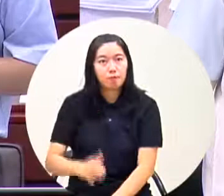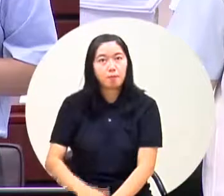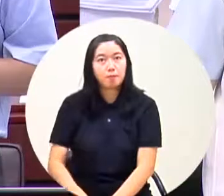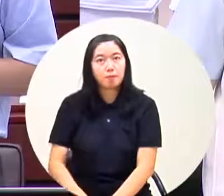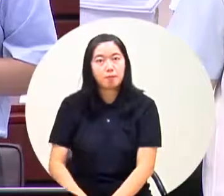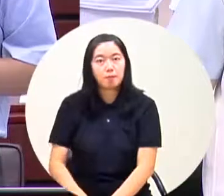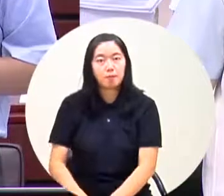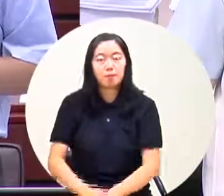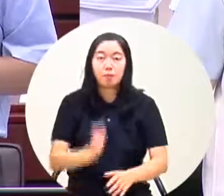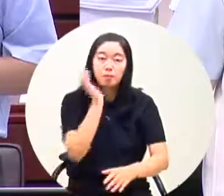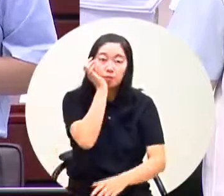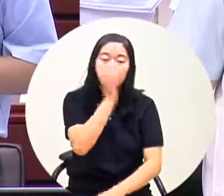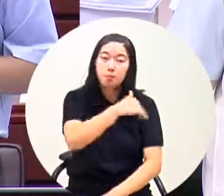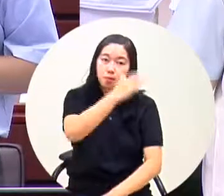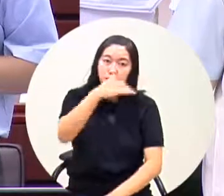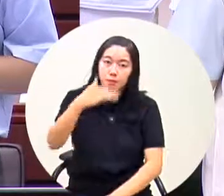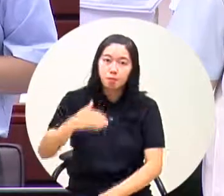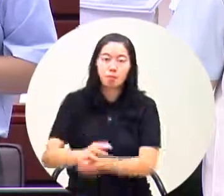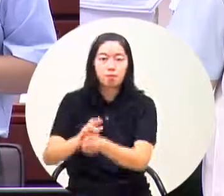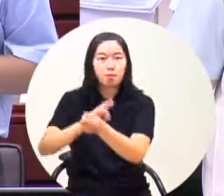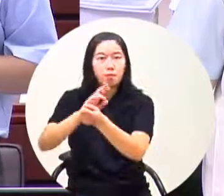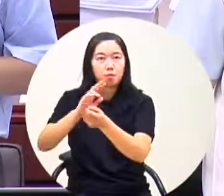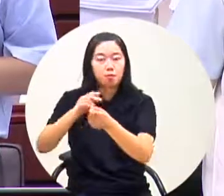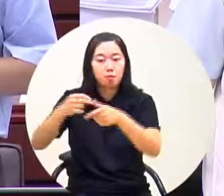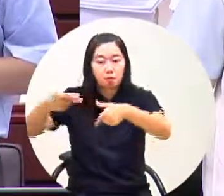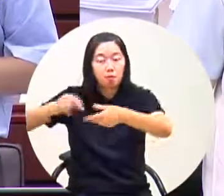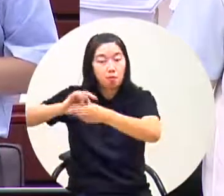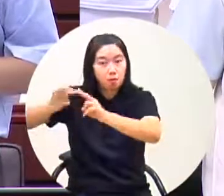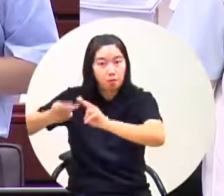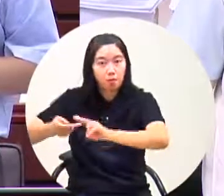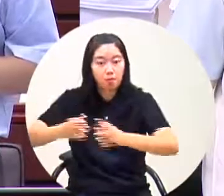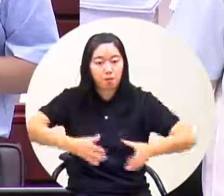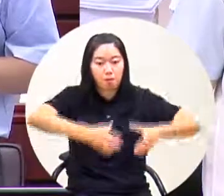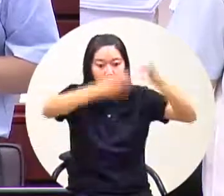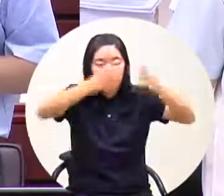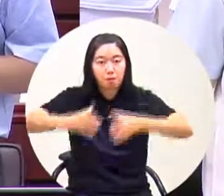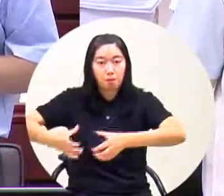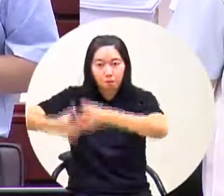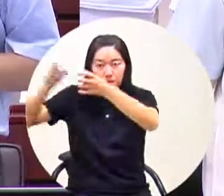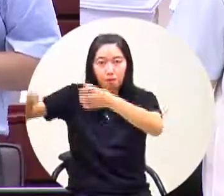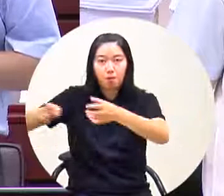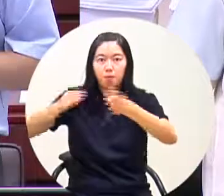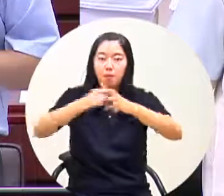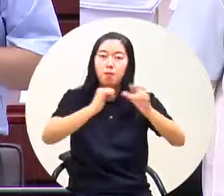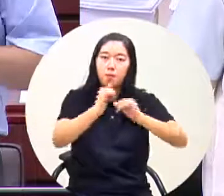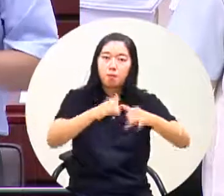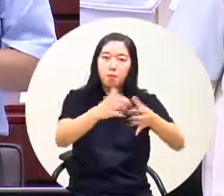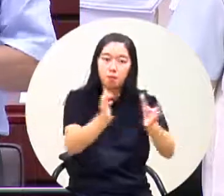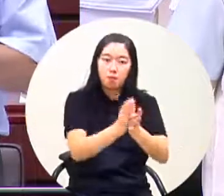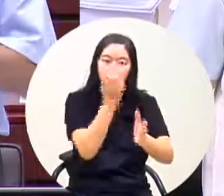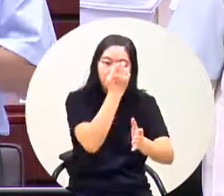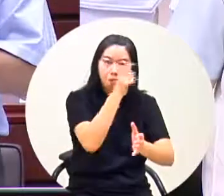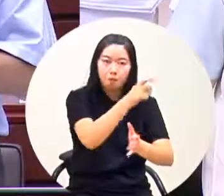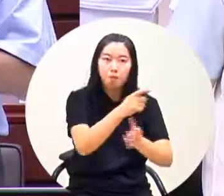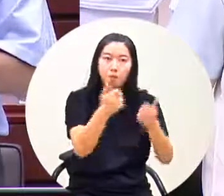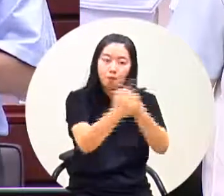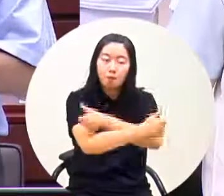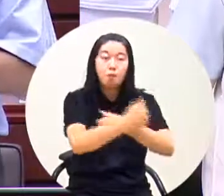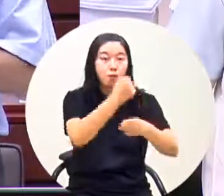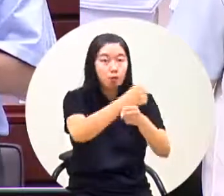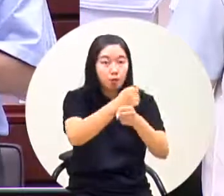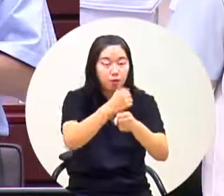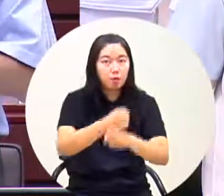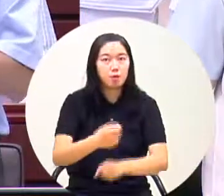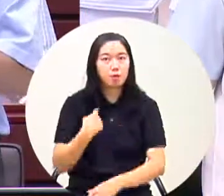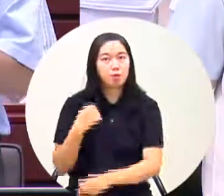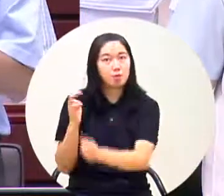工山甲林务目前这两卡路啊是民，就是有迄个民间的在操作嘛吼。所以阮嘛在甲要求讲，